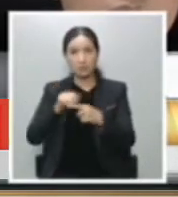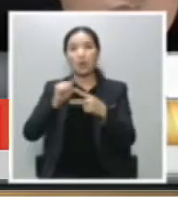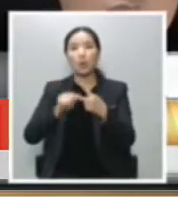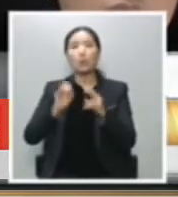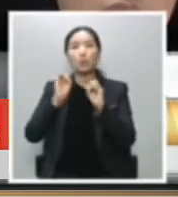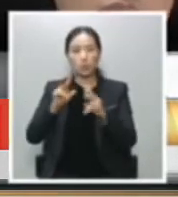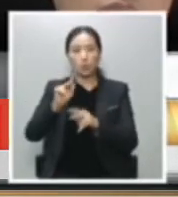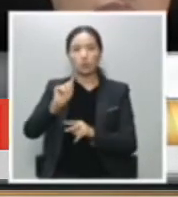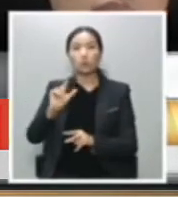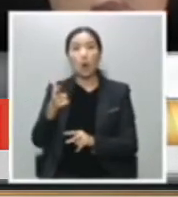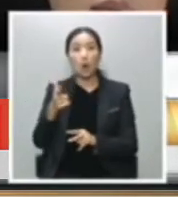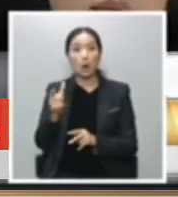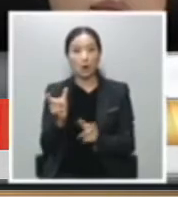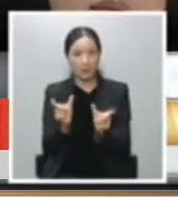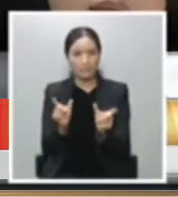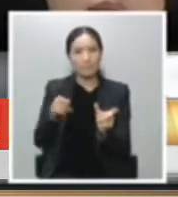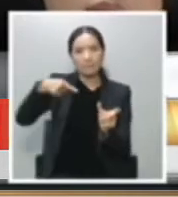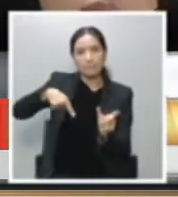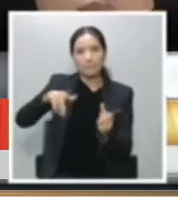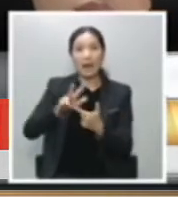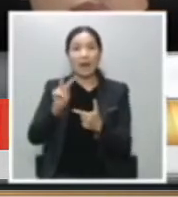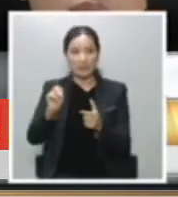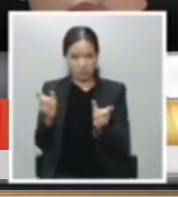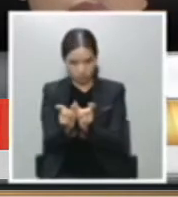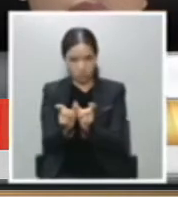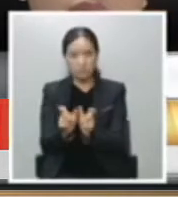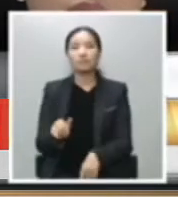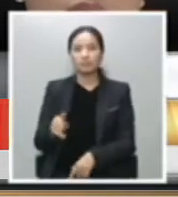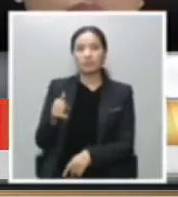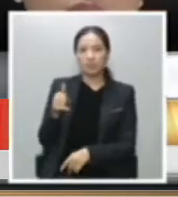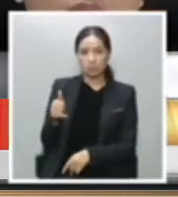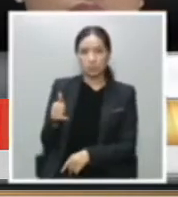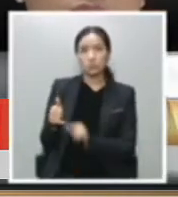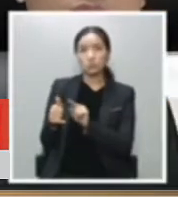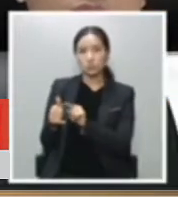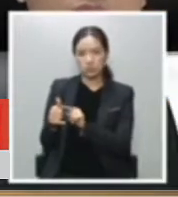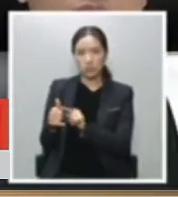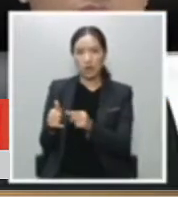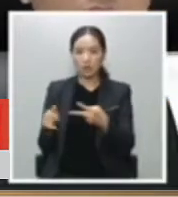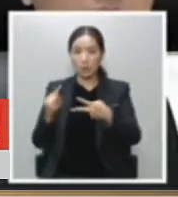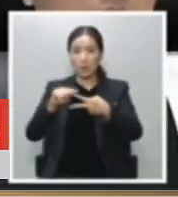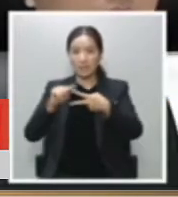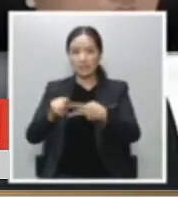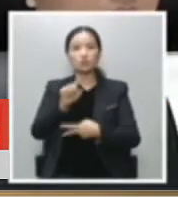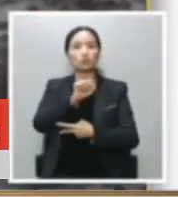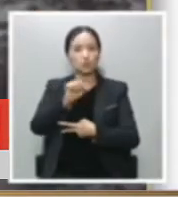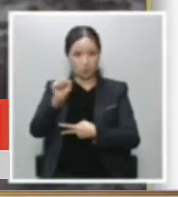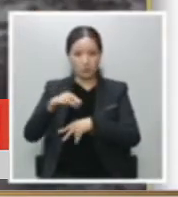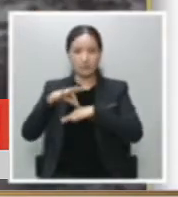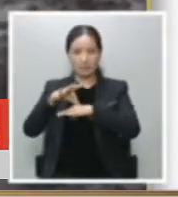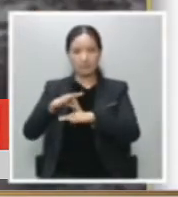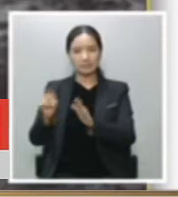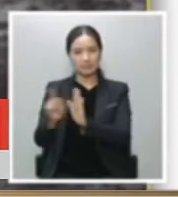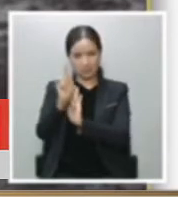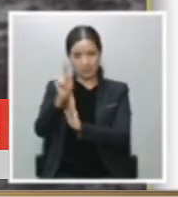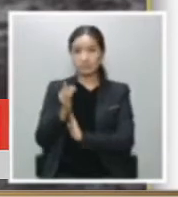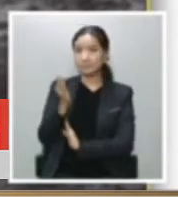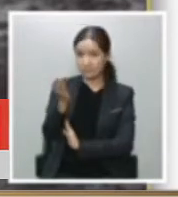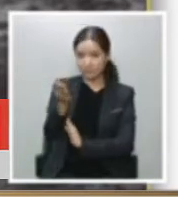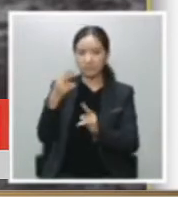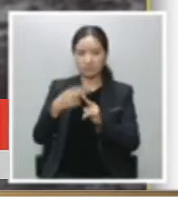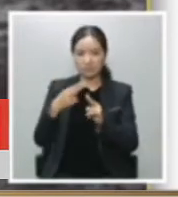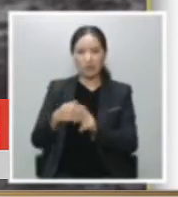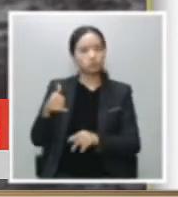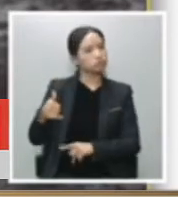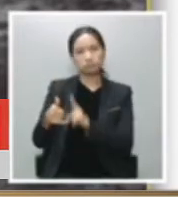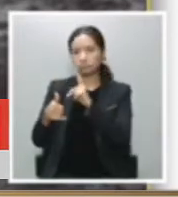ทธิมาศครูครองจันดาวงศ์นั้นเคยเป็นส.ส.1สมัยด้วยนะถูกประห